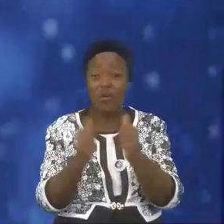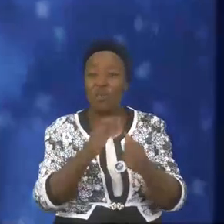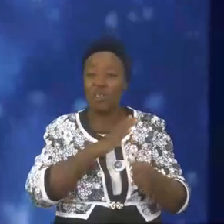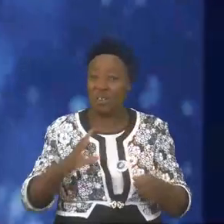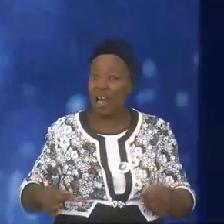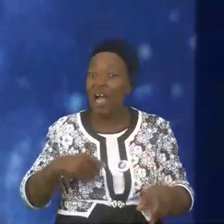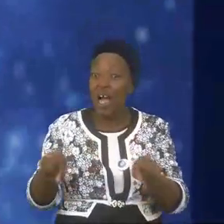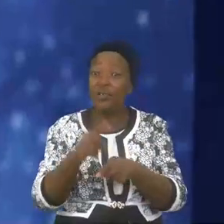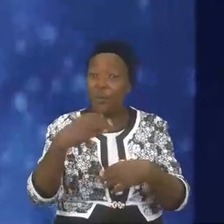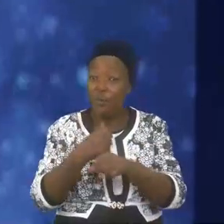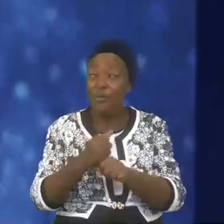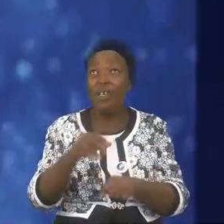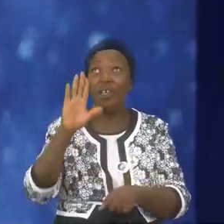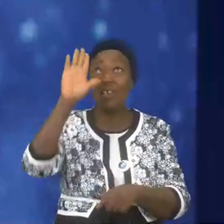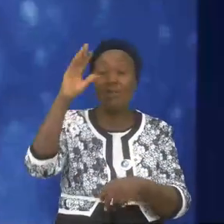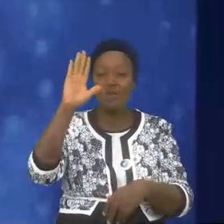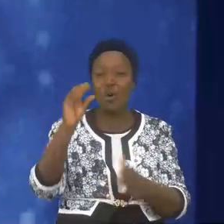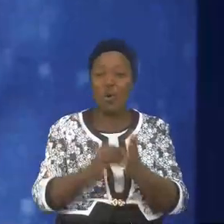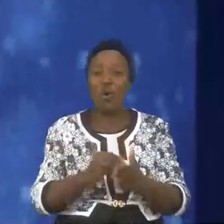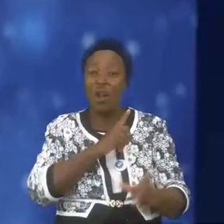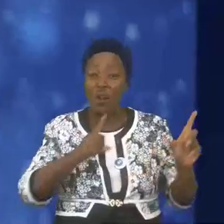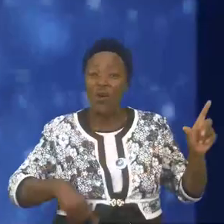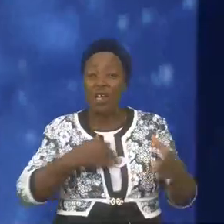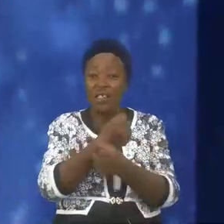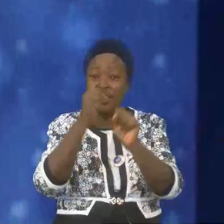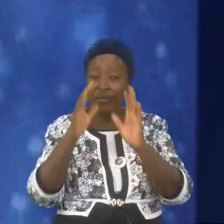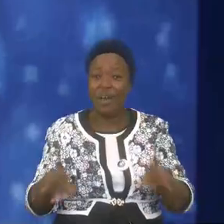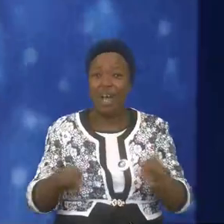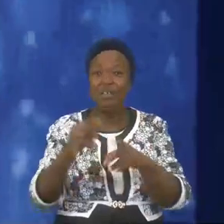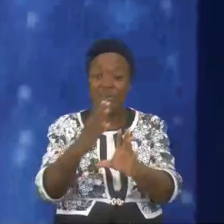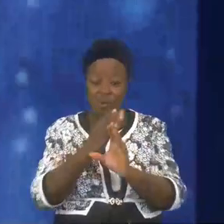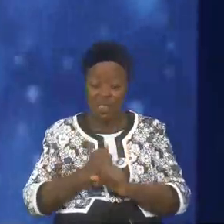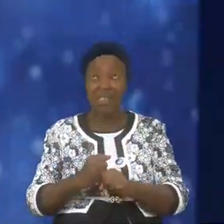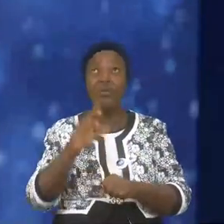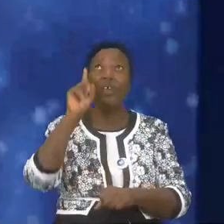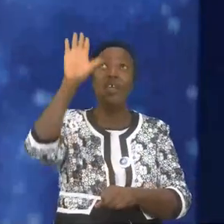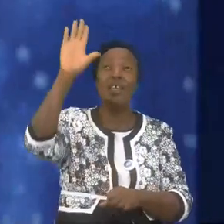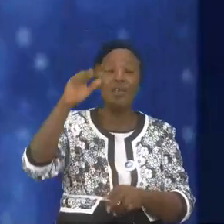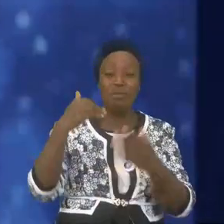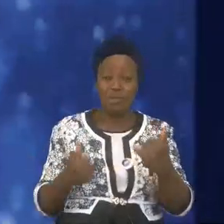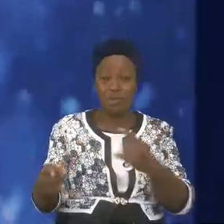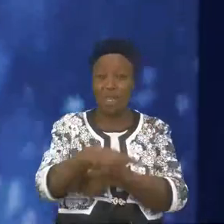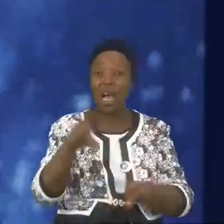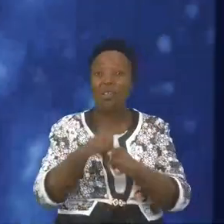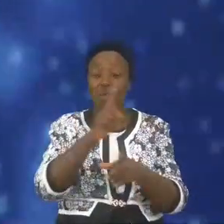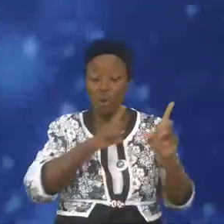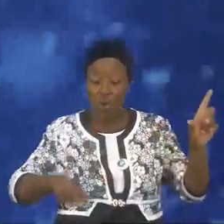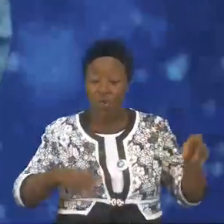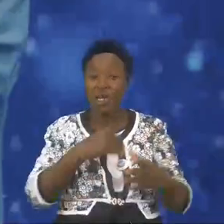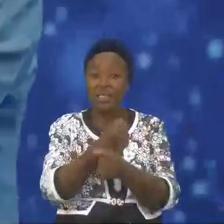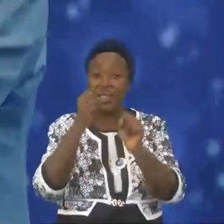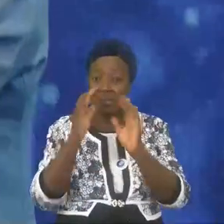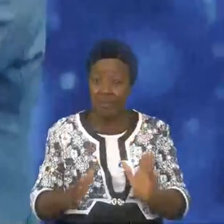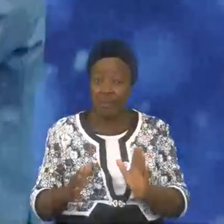comme tu fais de lui ton Seigneur et ton Sauveur, comme tu le reçois aujourd'hui, comme ton Seigneur et